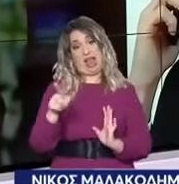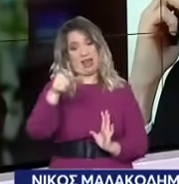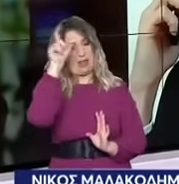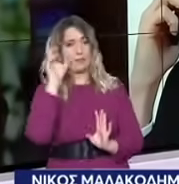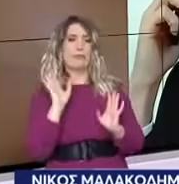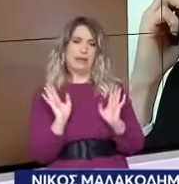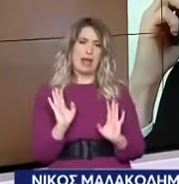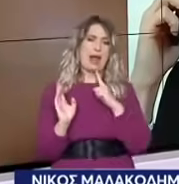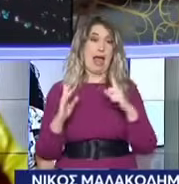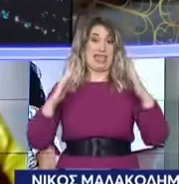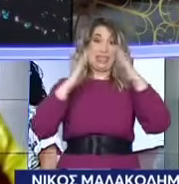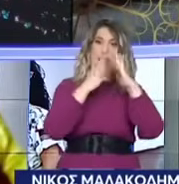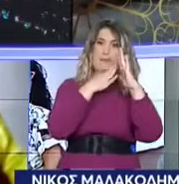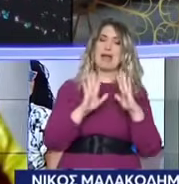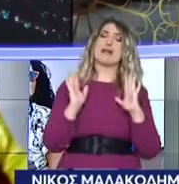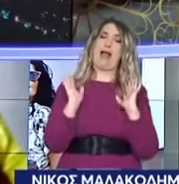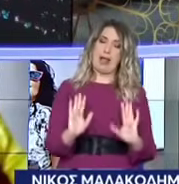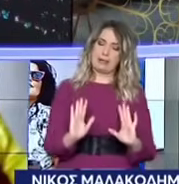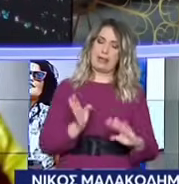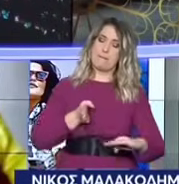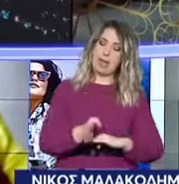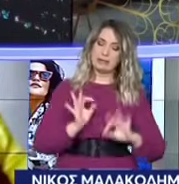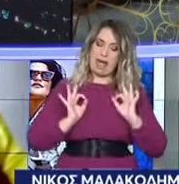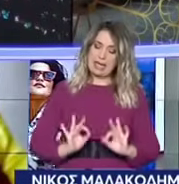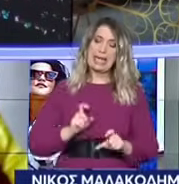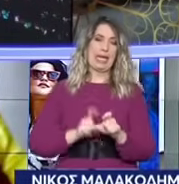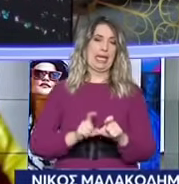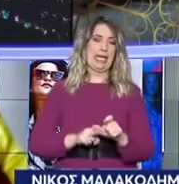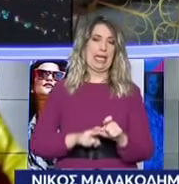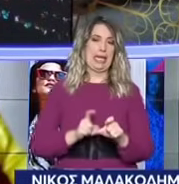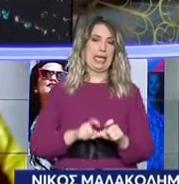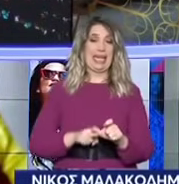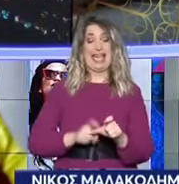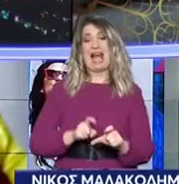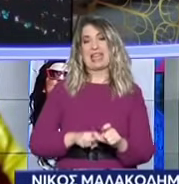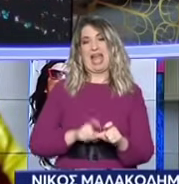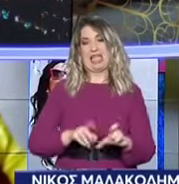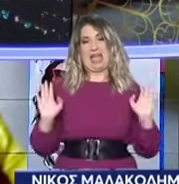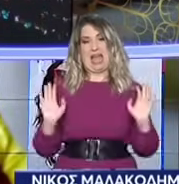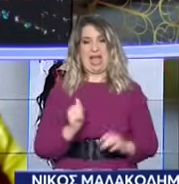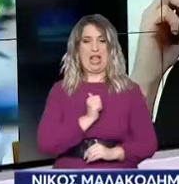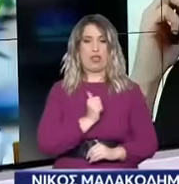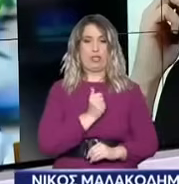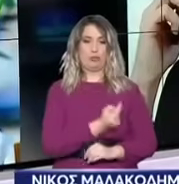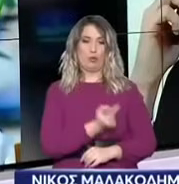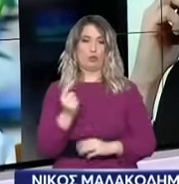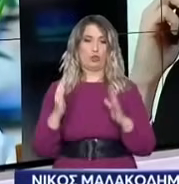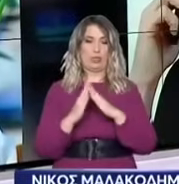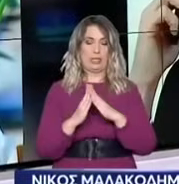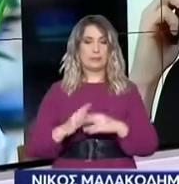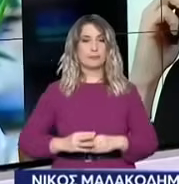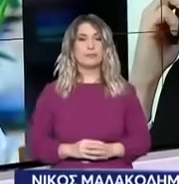να μοιάζει σαν σπίτι, είναι, αν φαίνεται σε τοικογραφία, οι ιδιοκτήτες είναι η εταιρεία. Ναι. Mm-hmm. Θέλω να πω